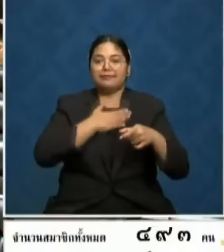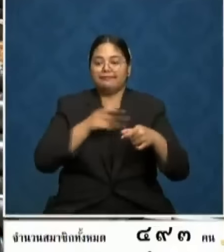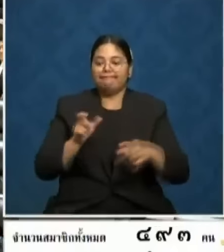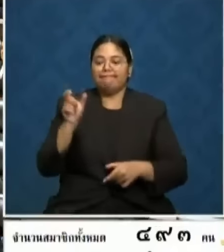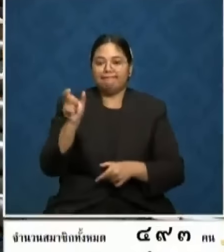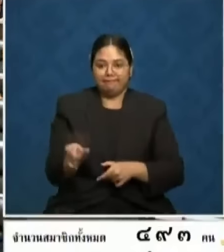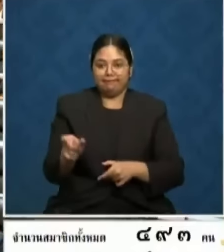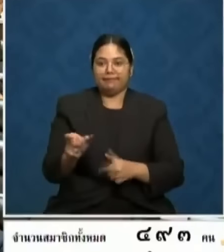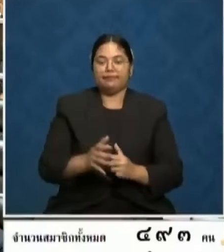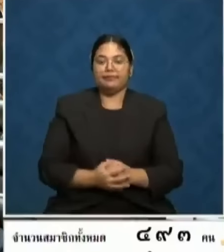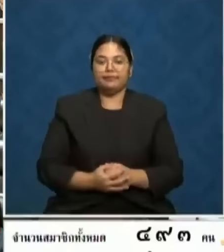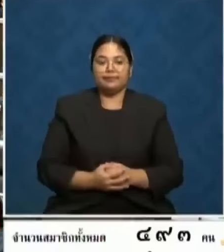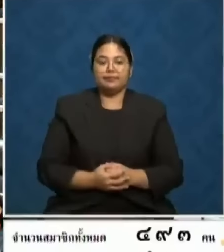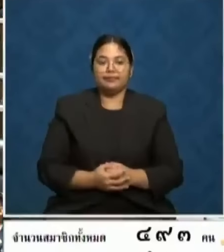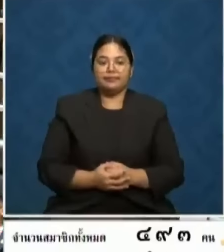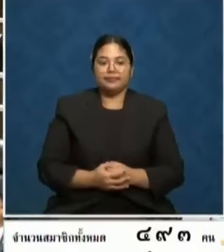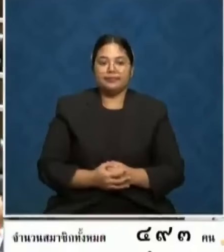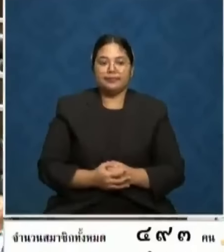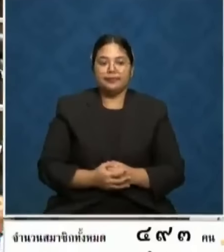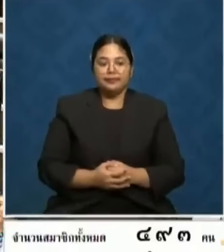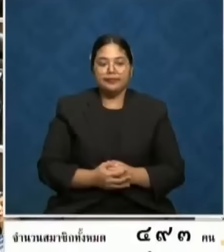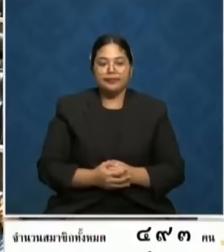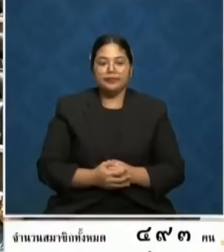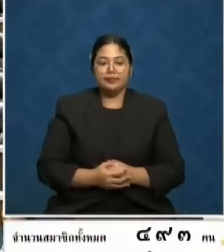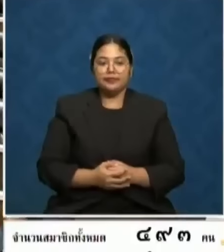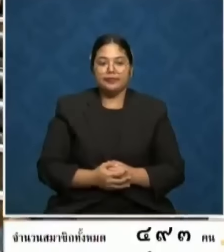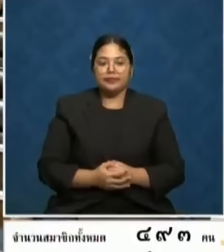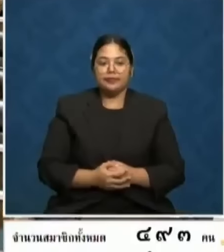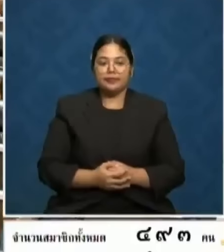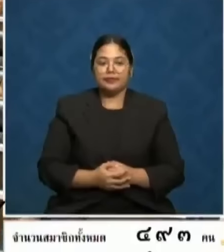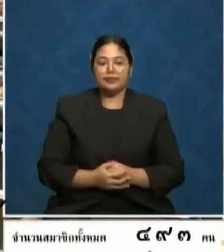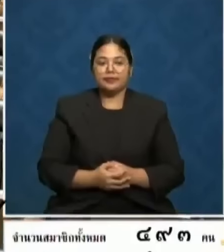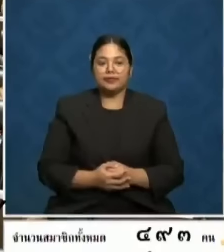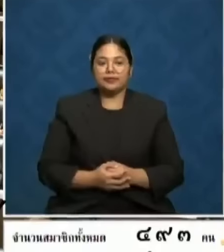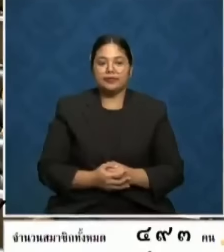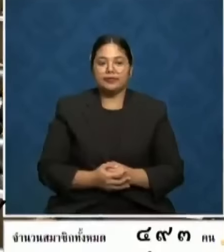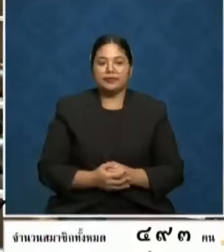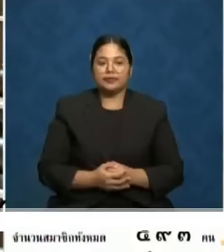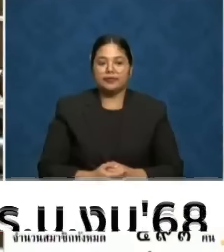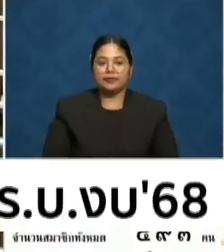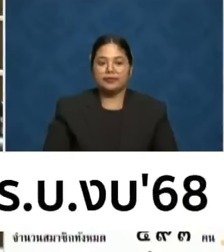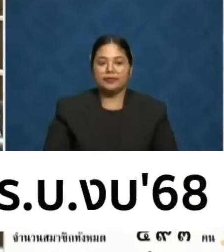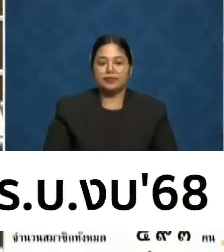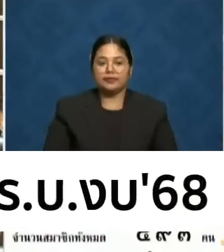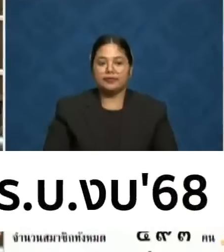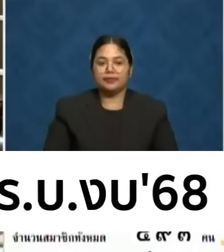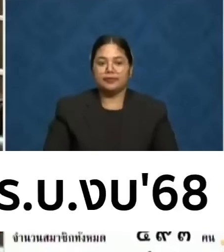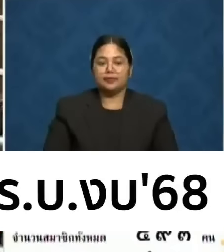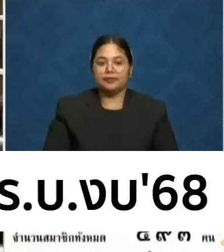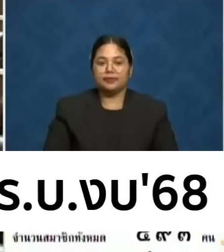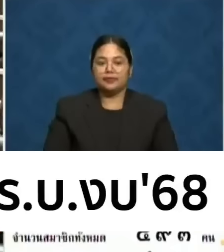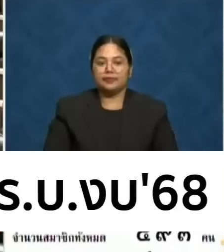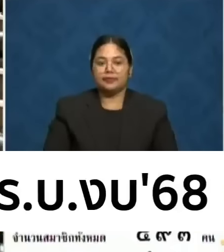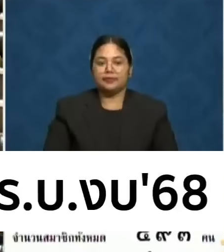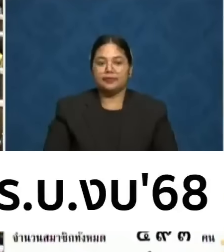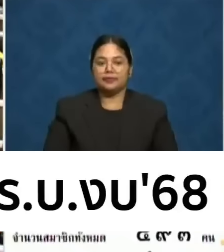เป็นเอ่อรัฐมนตรีรอบนี้แต่ถ้ารอบหน้าสมมุติเอารอบนี้ก่อนเอารอบนี้ก่อนผมแค่พูดให้ฟังว่าถ้ารอบหน้าขนมา 6-7คนอาจจะได้